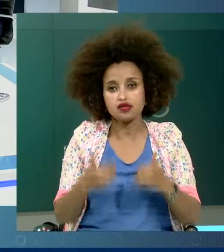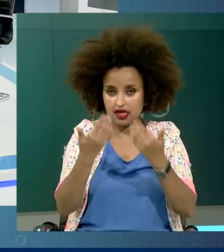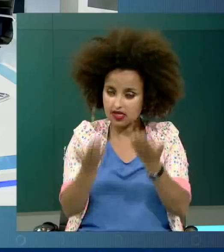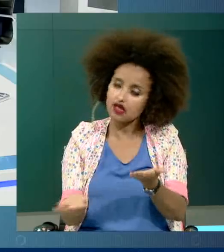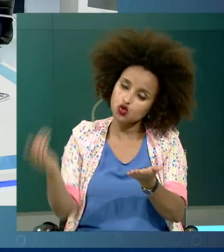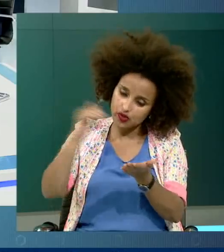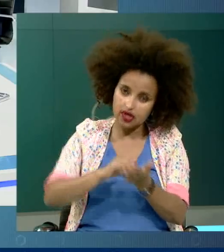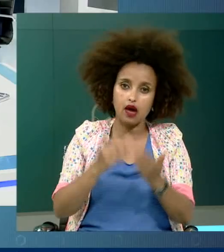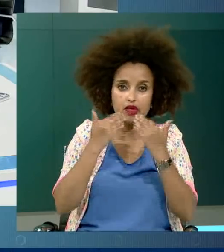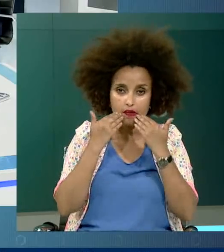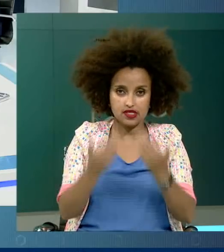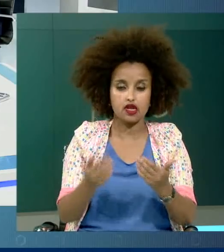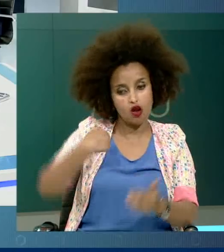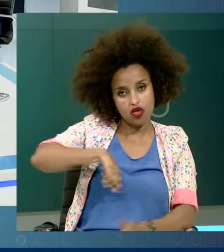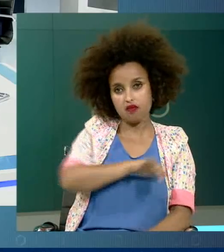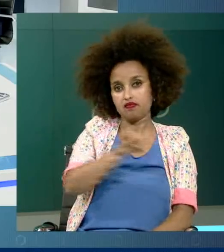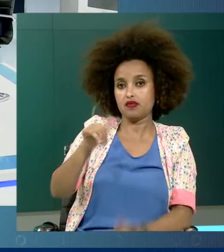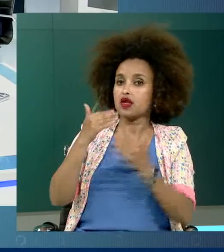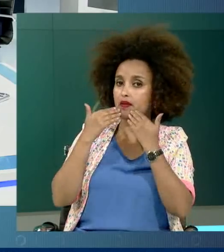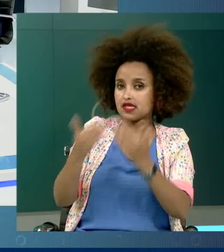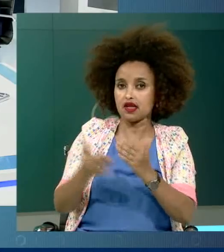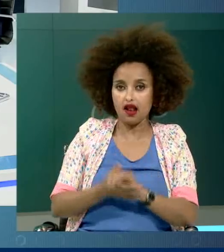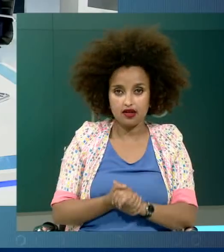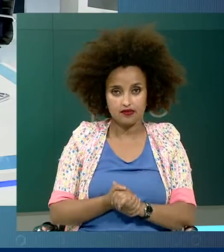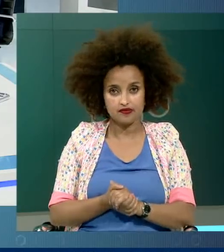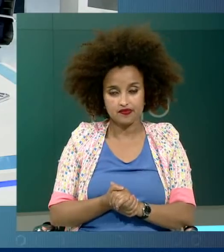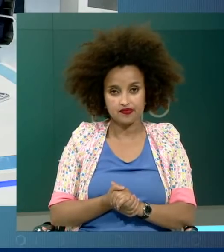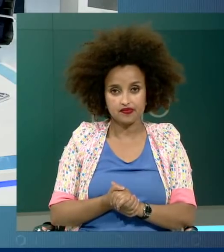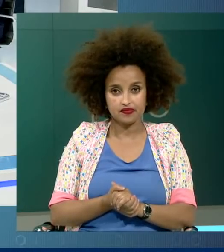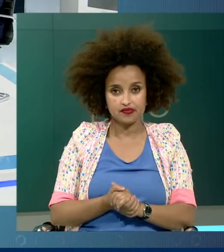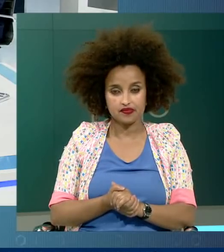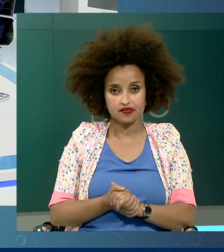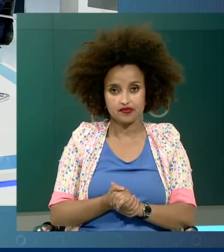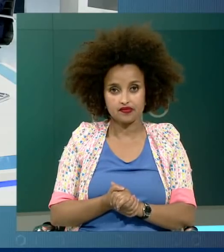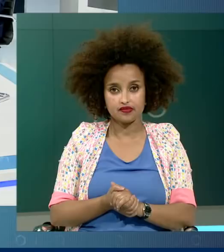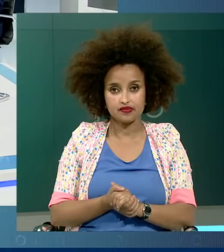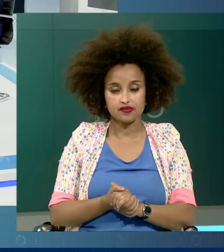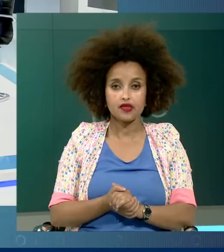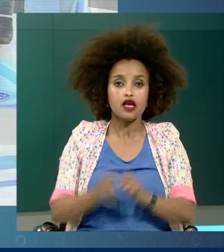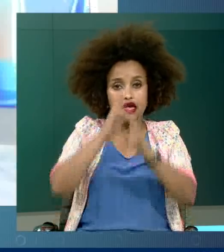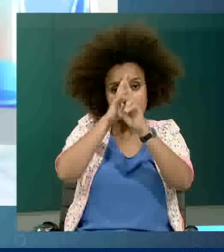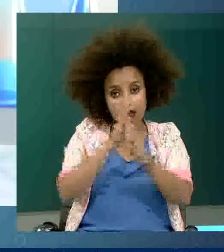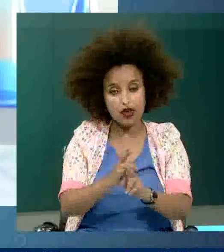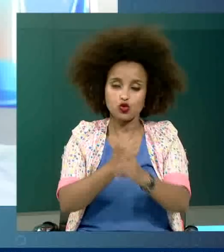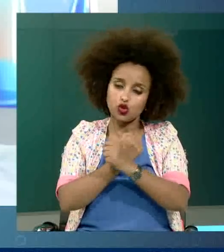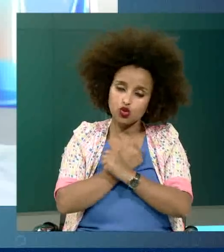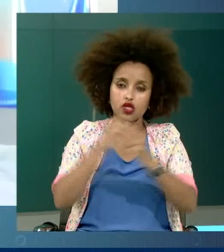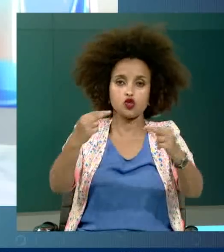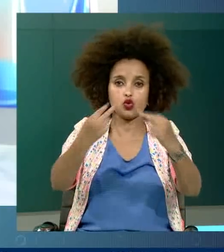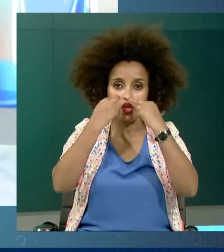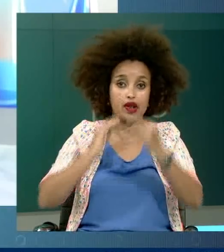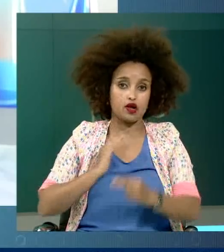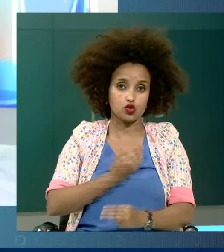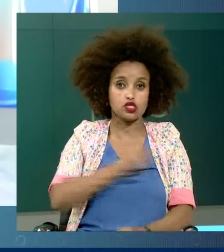በድጋሚ አመሰግናለሁ። መልካምኛው ፋናን በጣም እናመሰግናለን እድሉን ስለሰጠ። እሺ፣ የተከብራችሁ እና የተወዳችሁ ተመልካቾቻችን